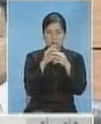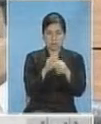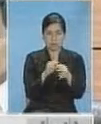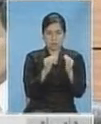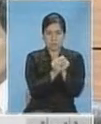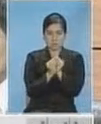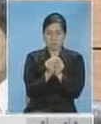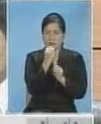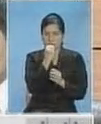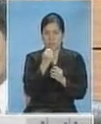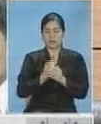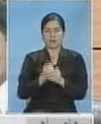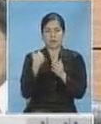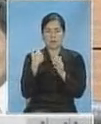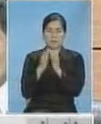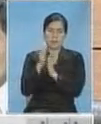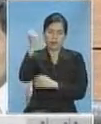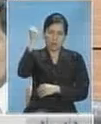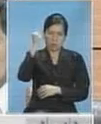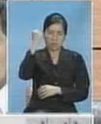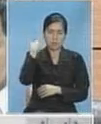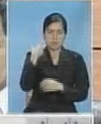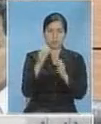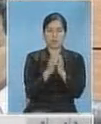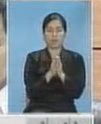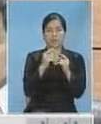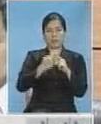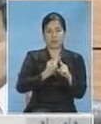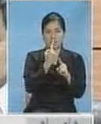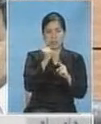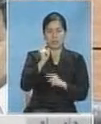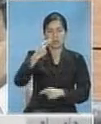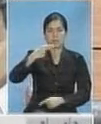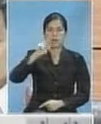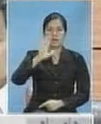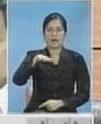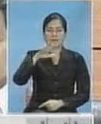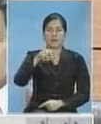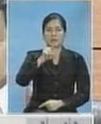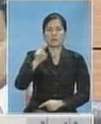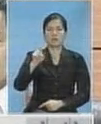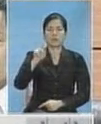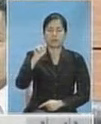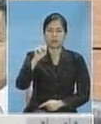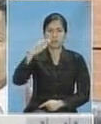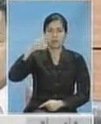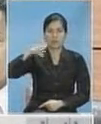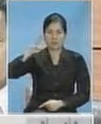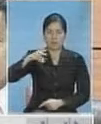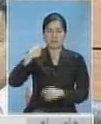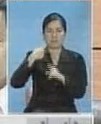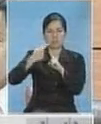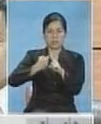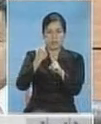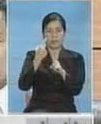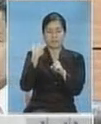าหารการกินค่าเดินทางเฉลี่ยประมาณ 15,000 ถึง 16,000 บาทต่อเดือนซึ่งจากการสำรวจ